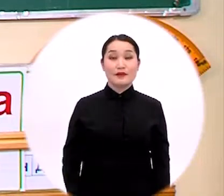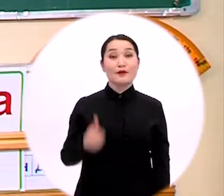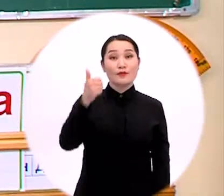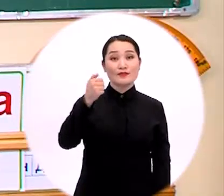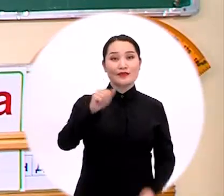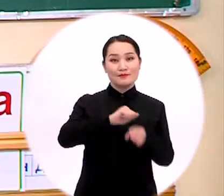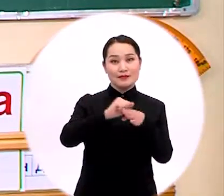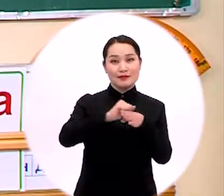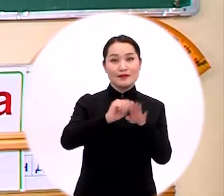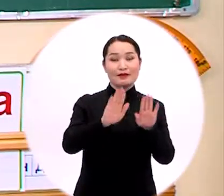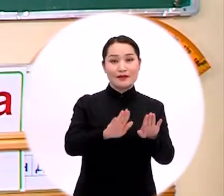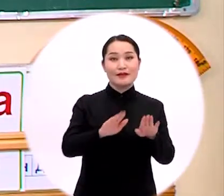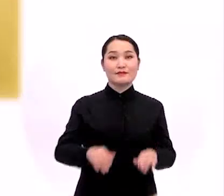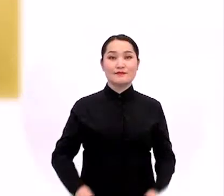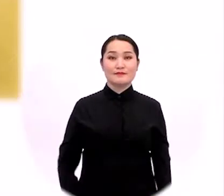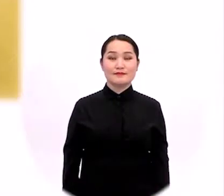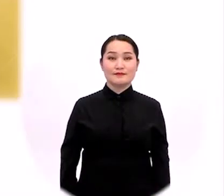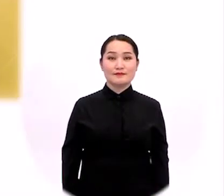үзгээ бэлтгээрэй.